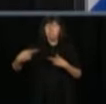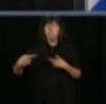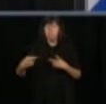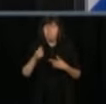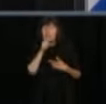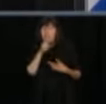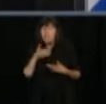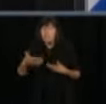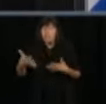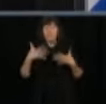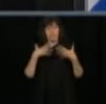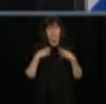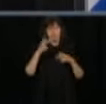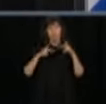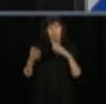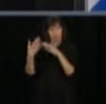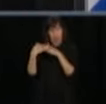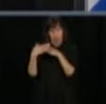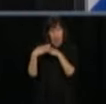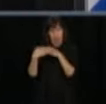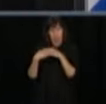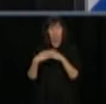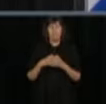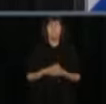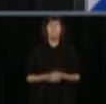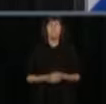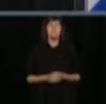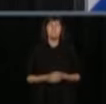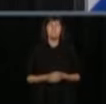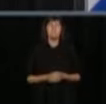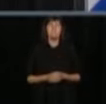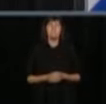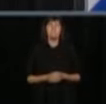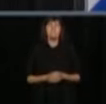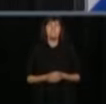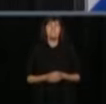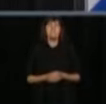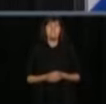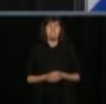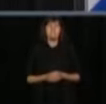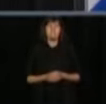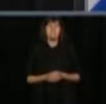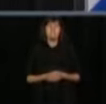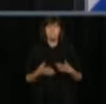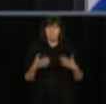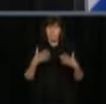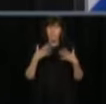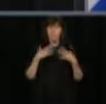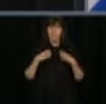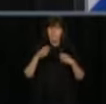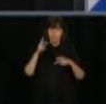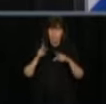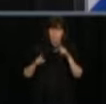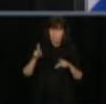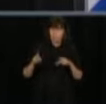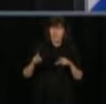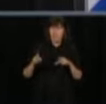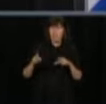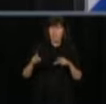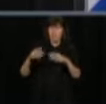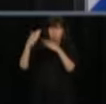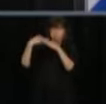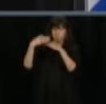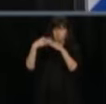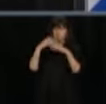mais je vais être très clair, là. Si la santé publique nous fait la recommandation d'avoir des masques dans les classes